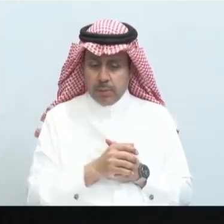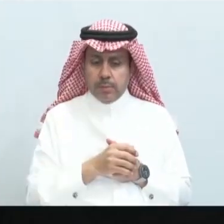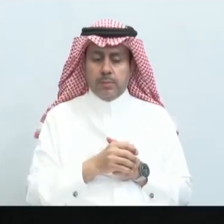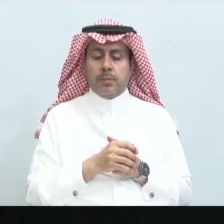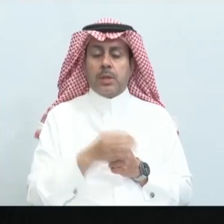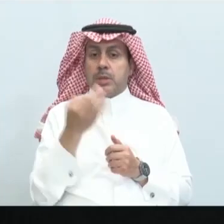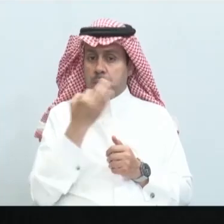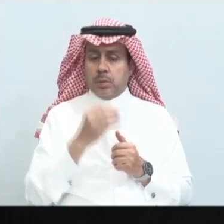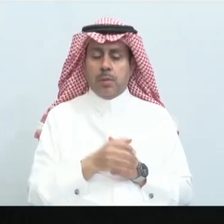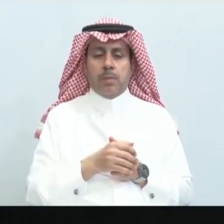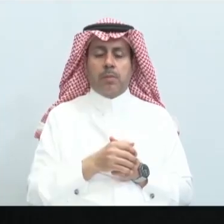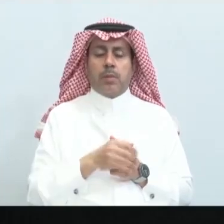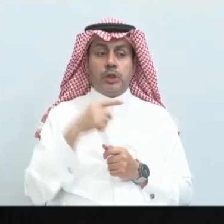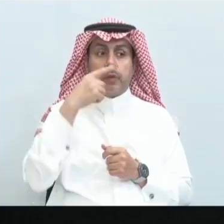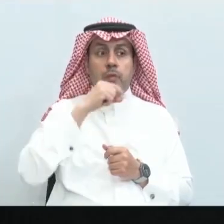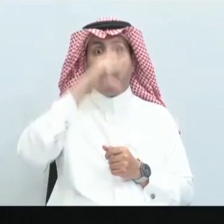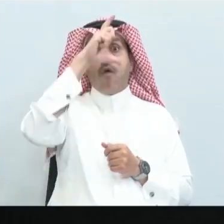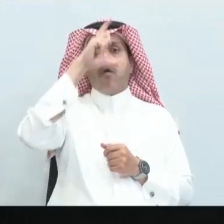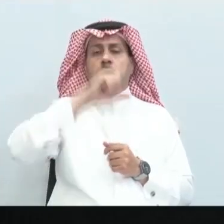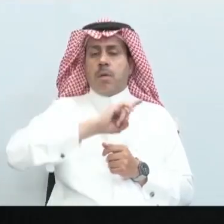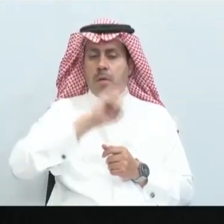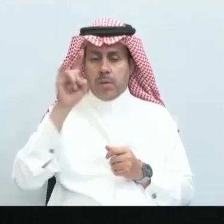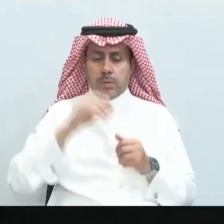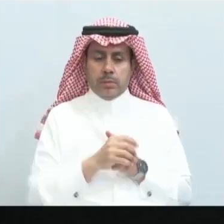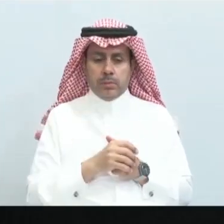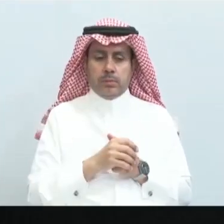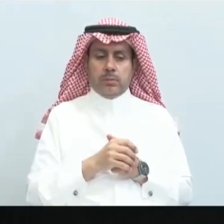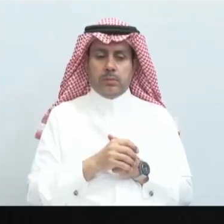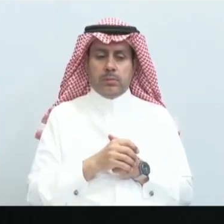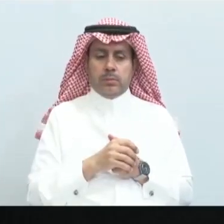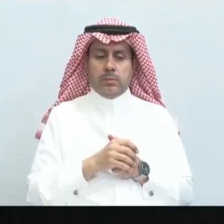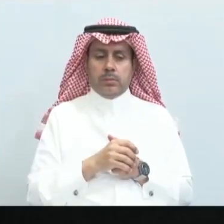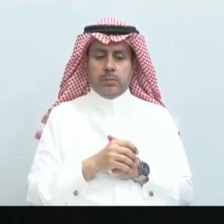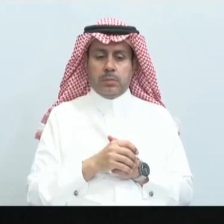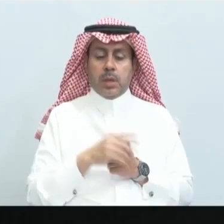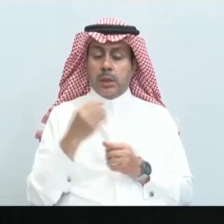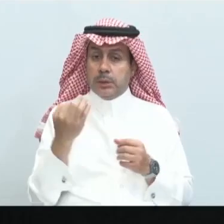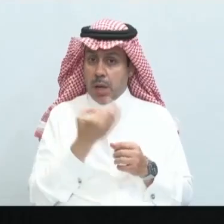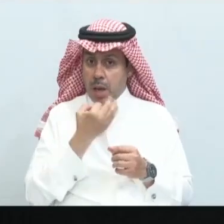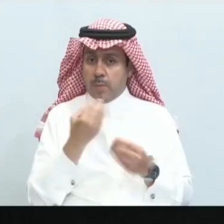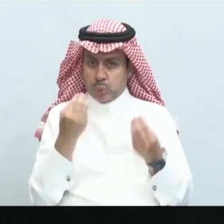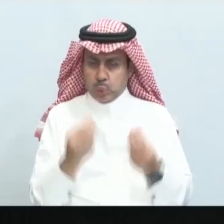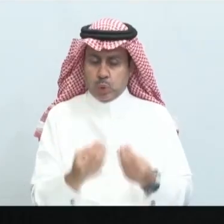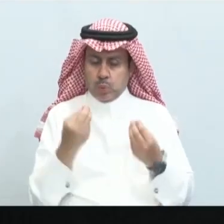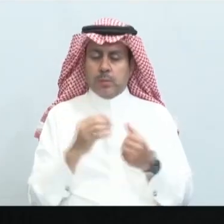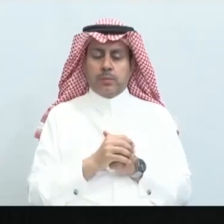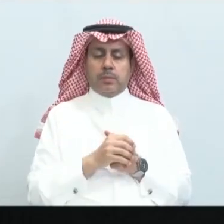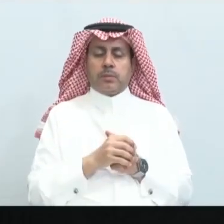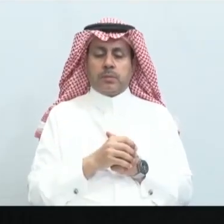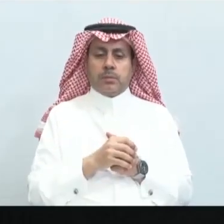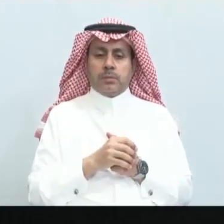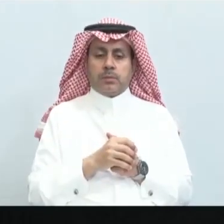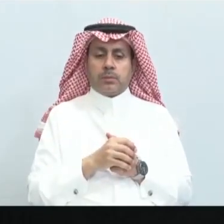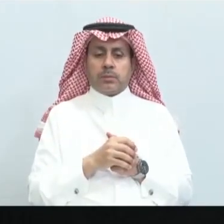بالصوت المناسب لا ارفع صوتي لا ارفع صوتي حتى لا اذن الناس وانما اتكلم بهدوء اذا لم يستمع